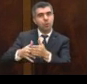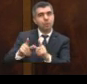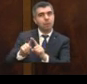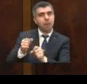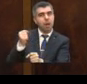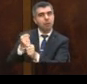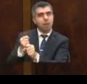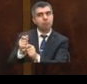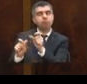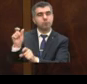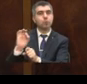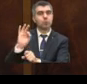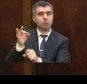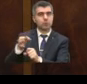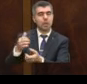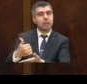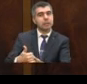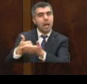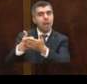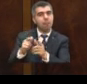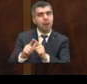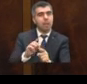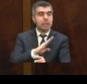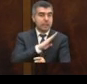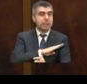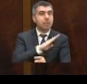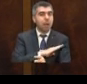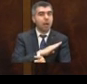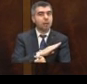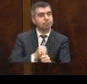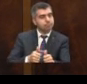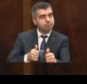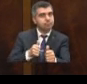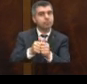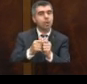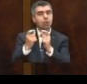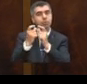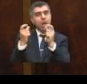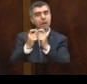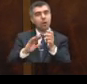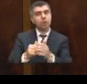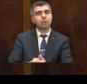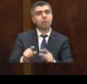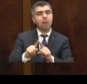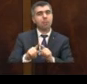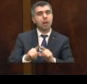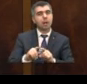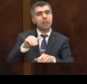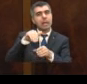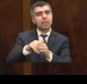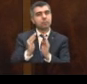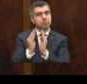مناصب الشغل ولدعم صمود المقاولة وإعادة الدينامية للاقتصاد الوطني، سنصوت في فريق العدالة